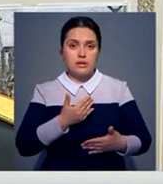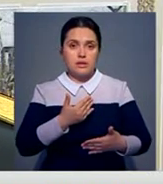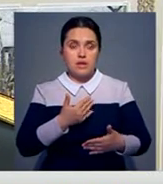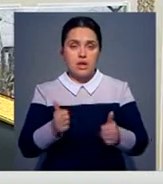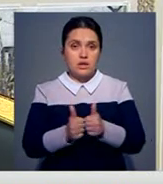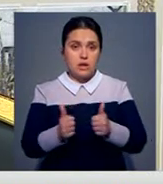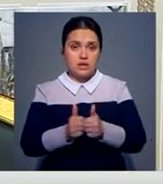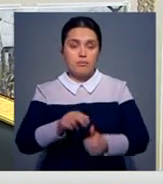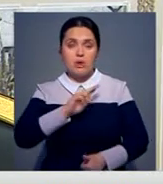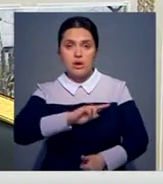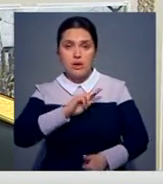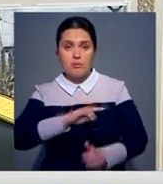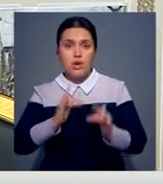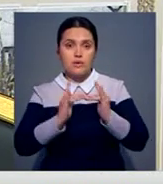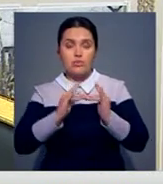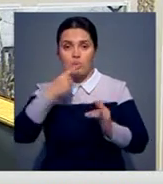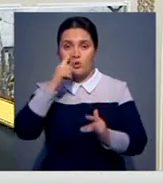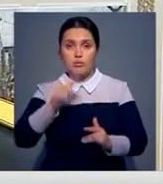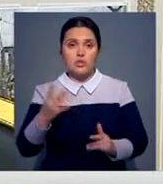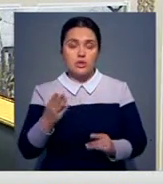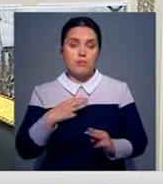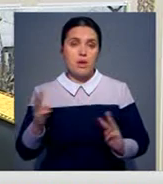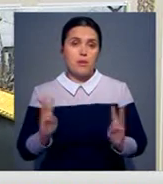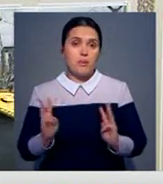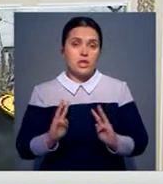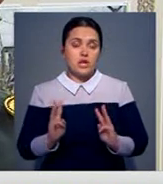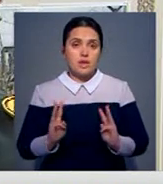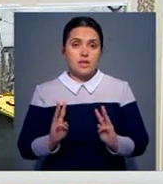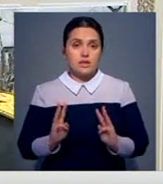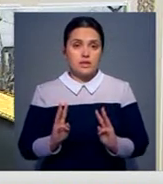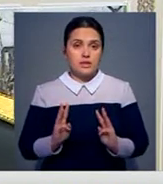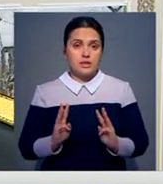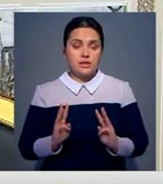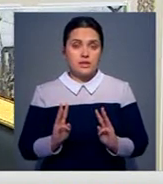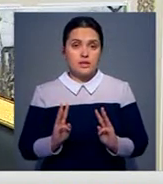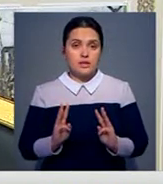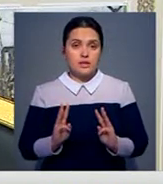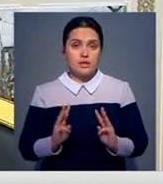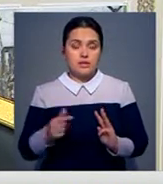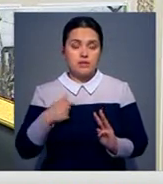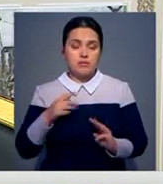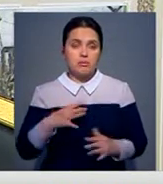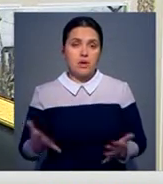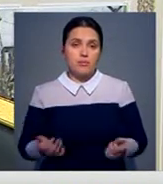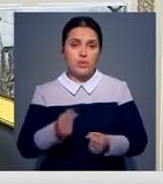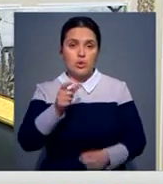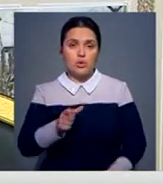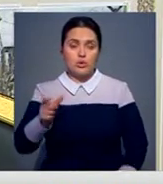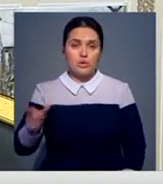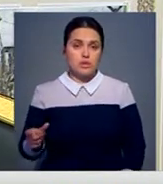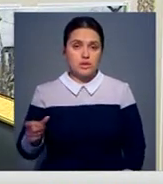рядом с работой в общежитии номер 4. Там произошел пожар. Там участвовали, спасали людей,